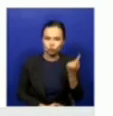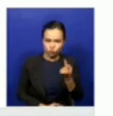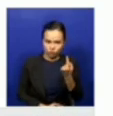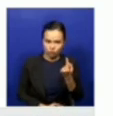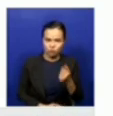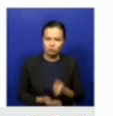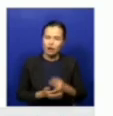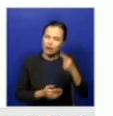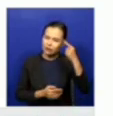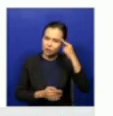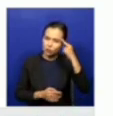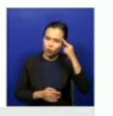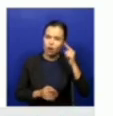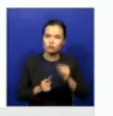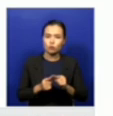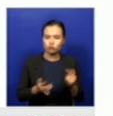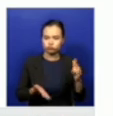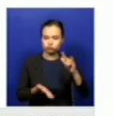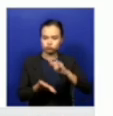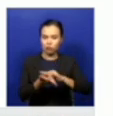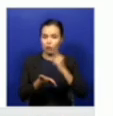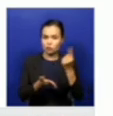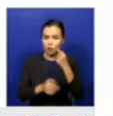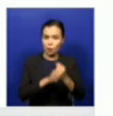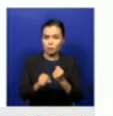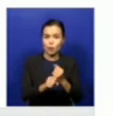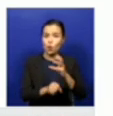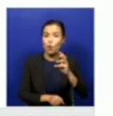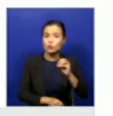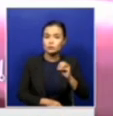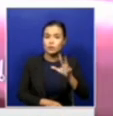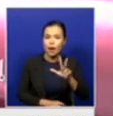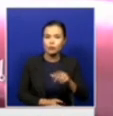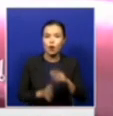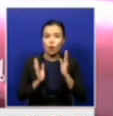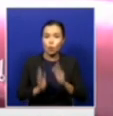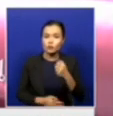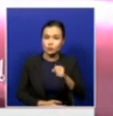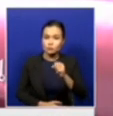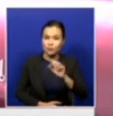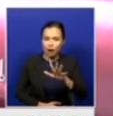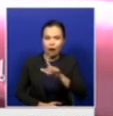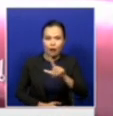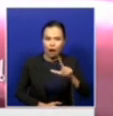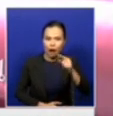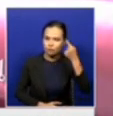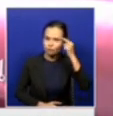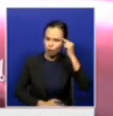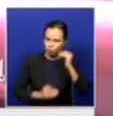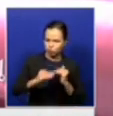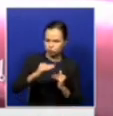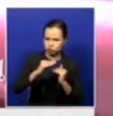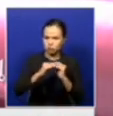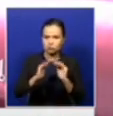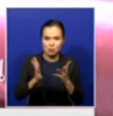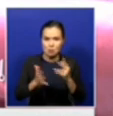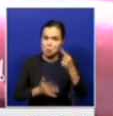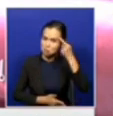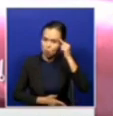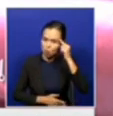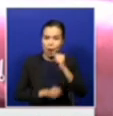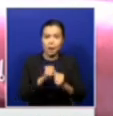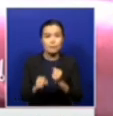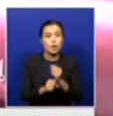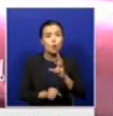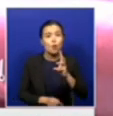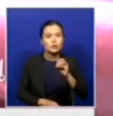าดการณ์ว่าจำนวนนักท่องเที่ยวในปี63จะเหลือแค่15ล้านคนจะถึงหรือเปล่าไม่ทราบนะครับส่วนปี64เขาคาดการณ์ว่า